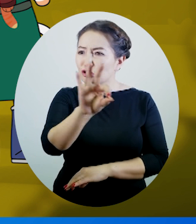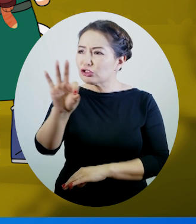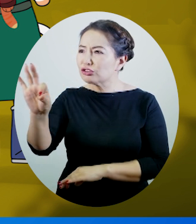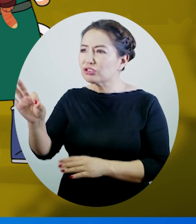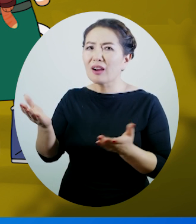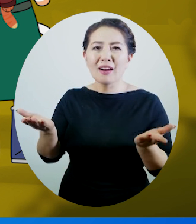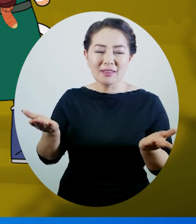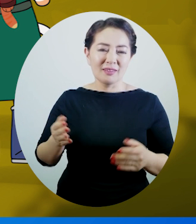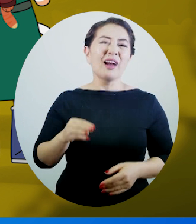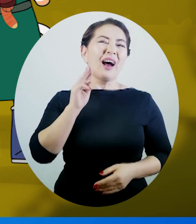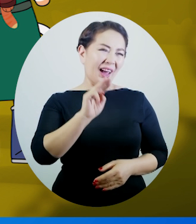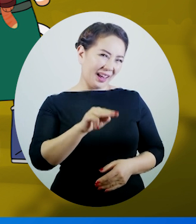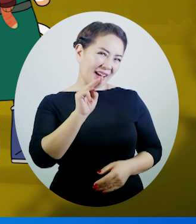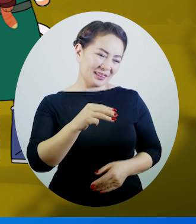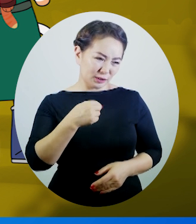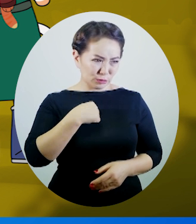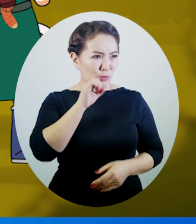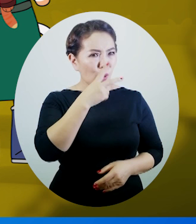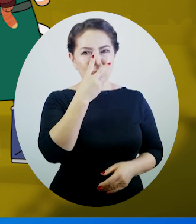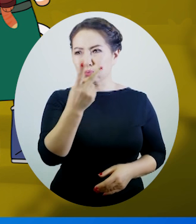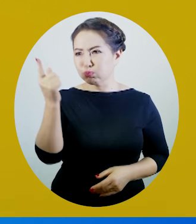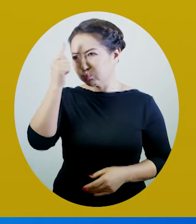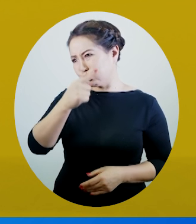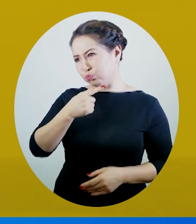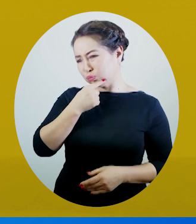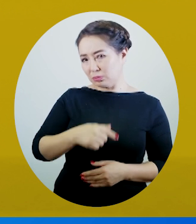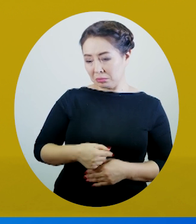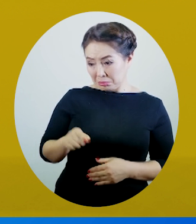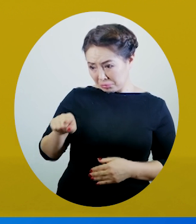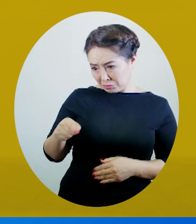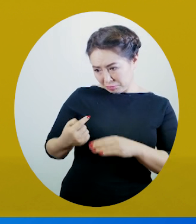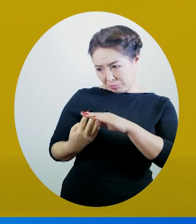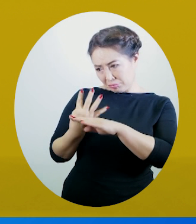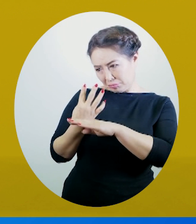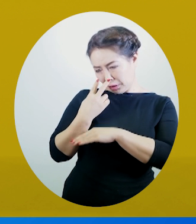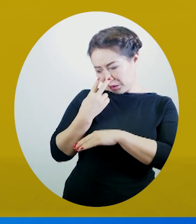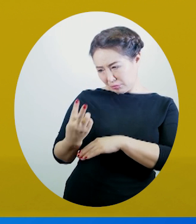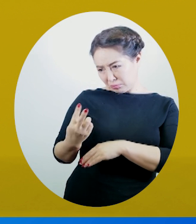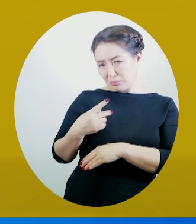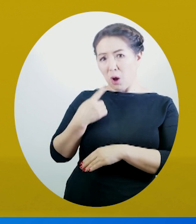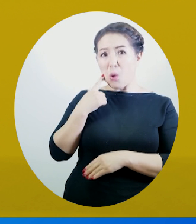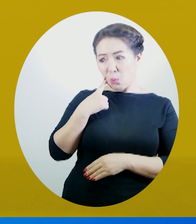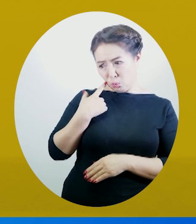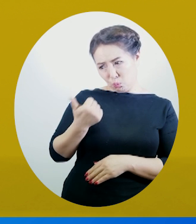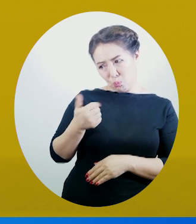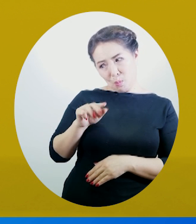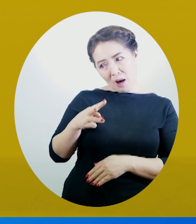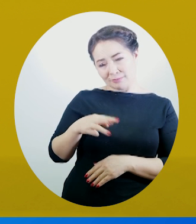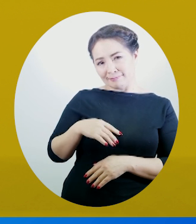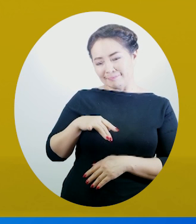тийм. Би л юу ч олж харахгүй байна. Энэ зүгээр ингэж харагддаг чихэр юм болов уу?